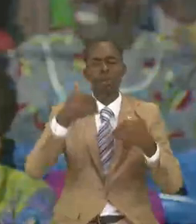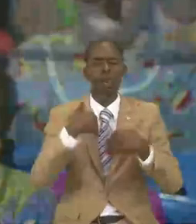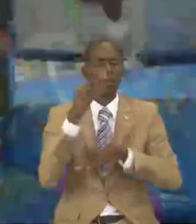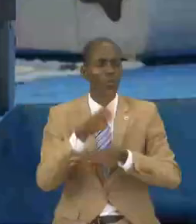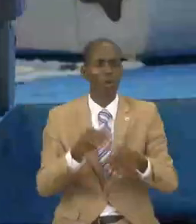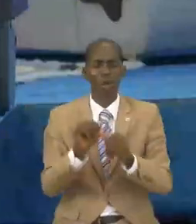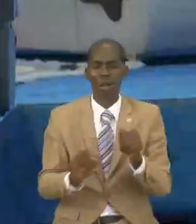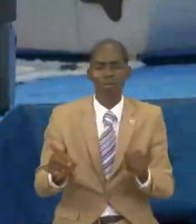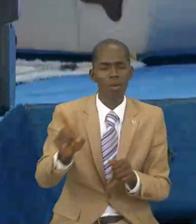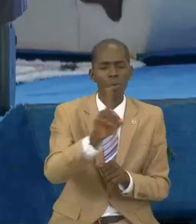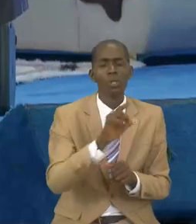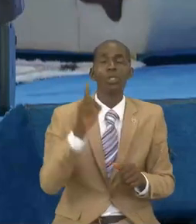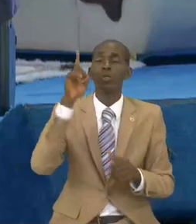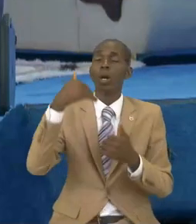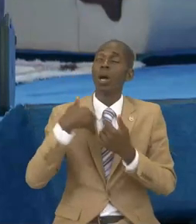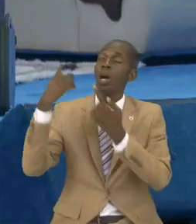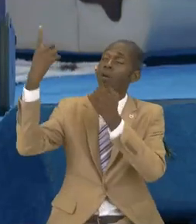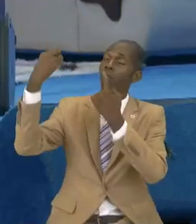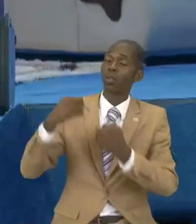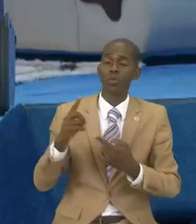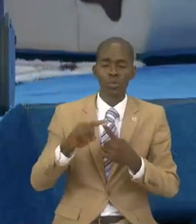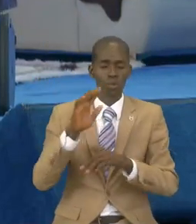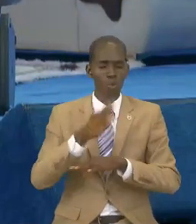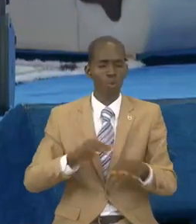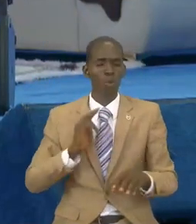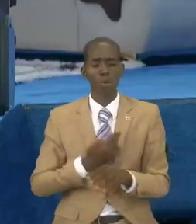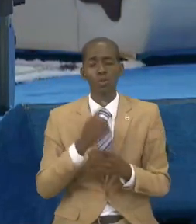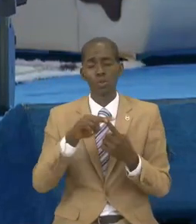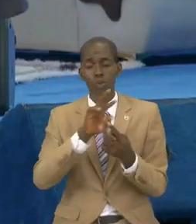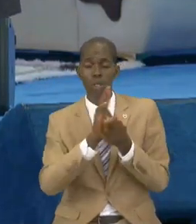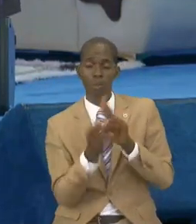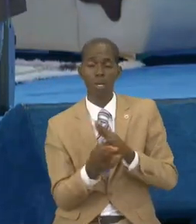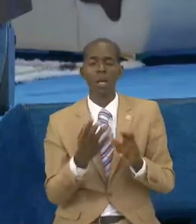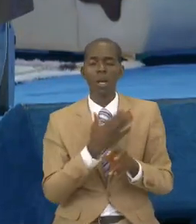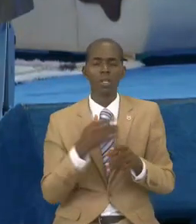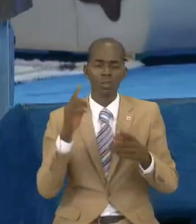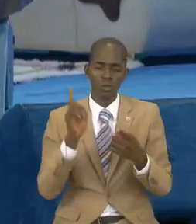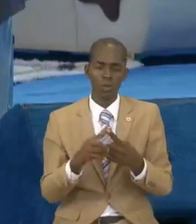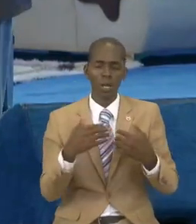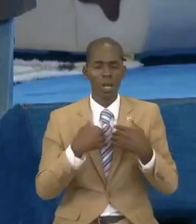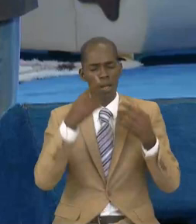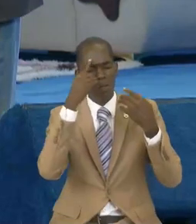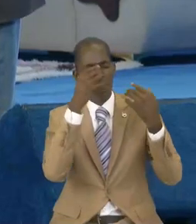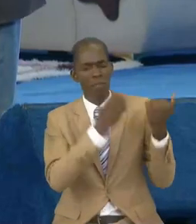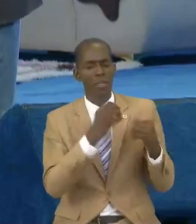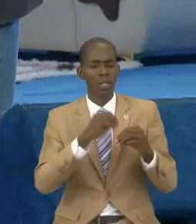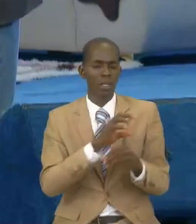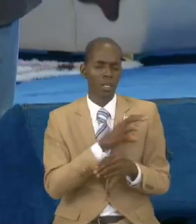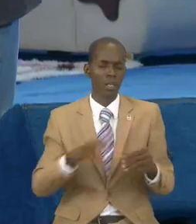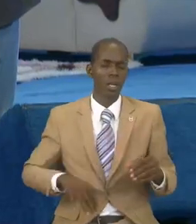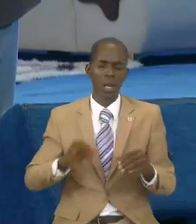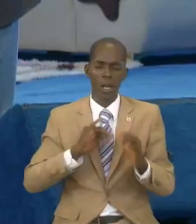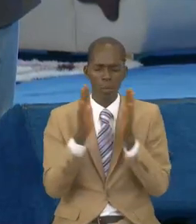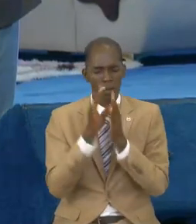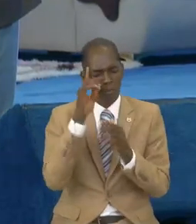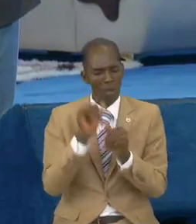tu as appelé chacun de nous. Tu es venu nous appeler à la repentance et à la foi en Christ. Je prie pour